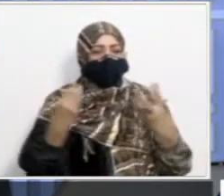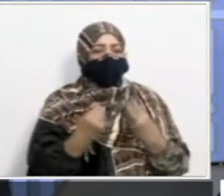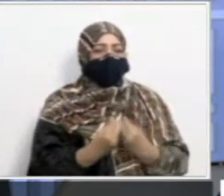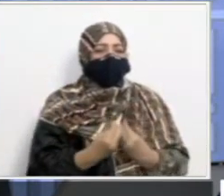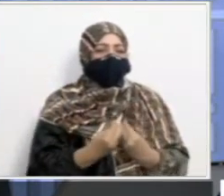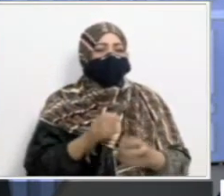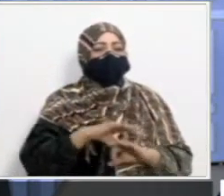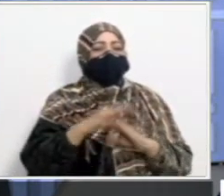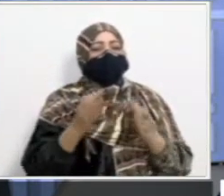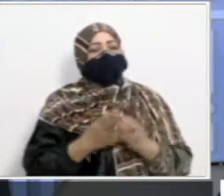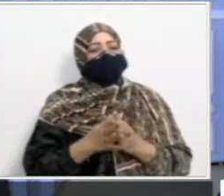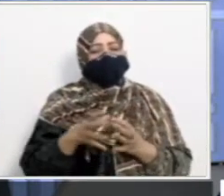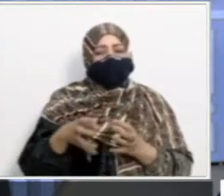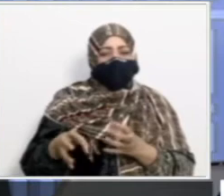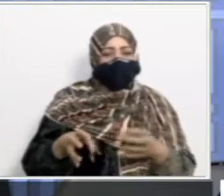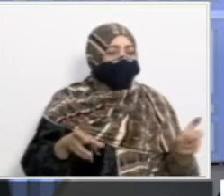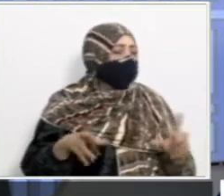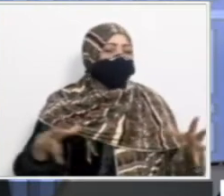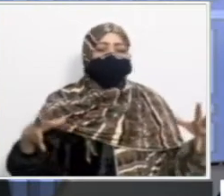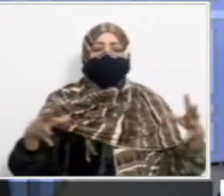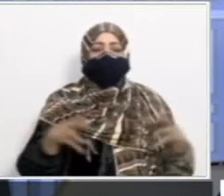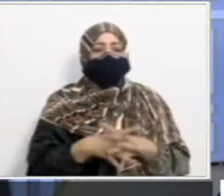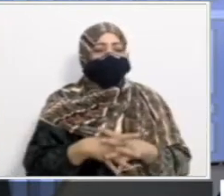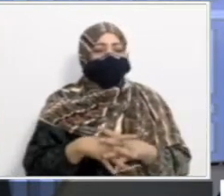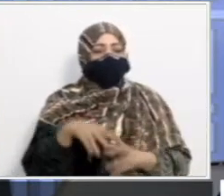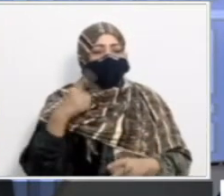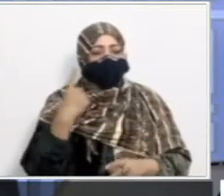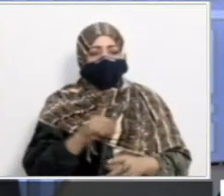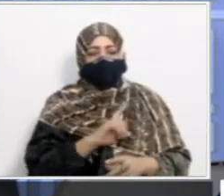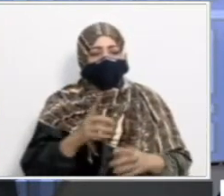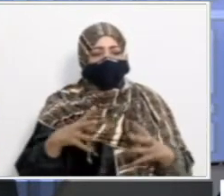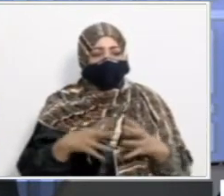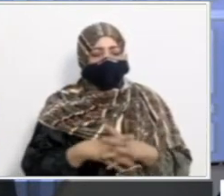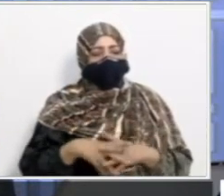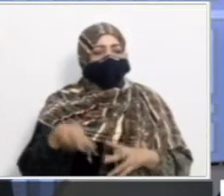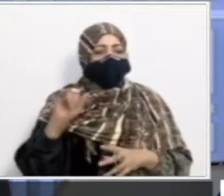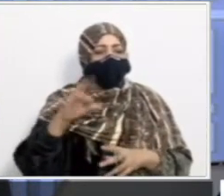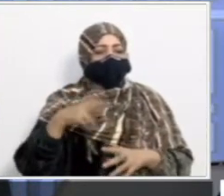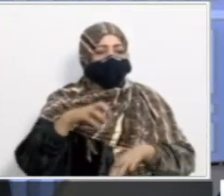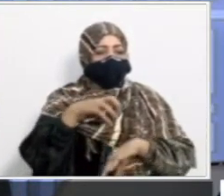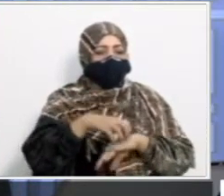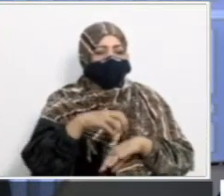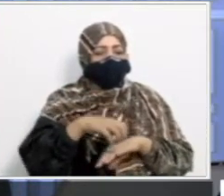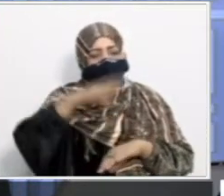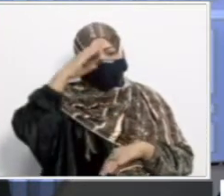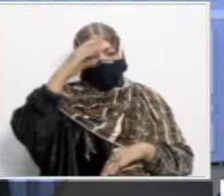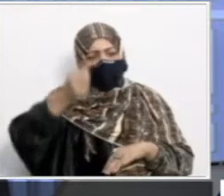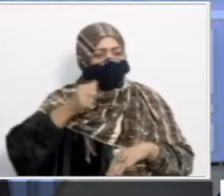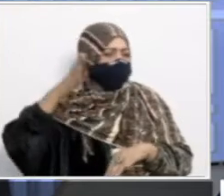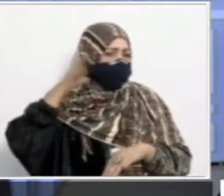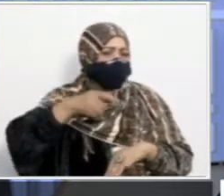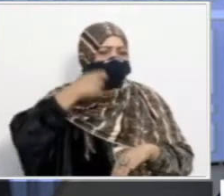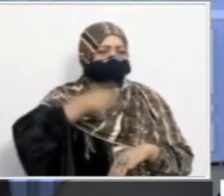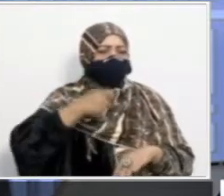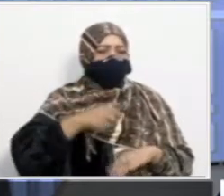واحدة. الأخ المبروك من بني وليد شكر وزارة الأوقاف على سدادها الديون